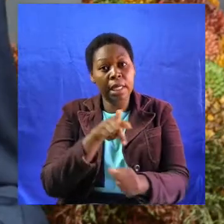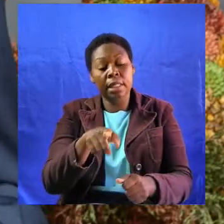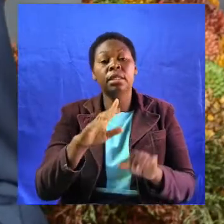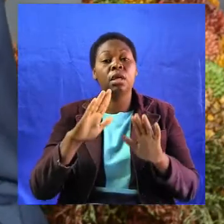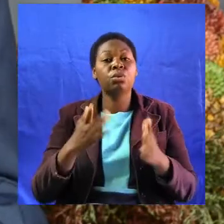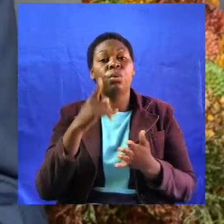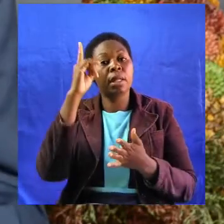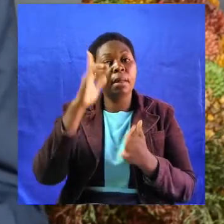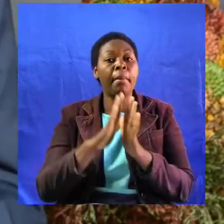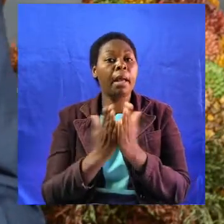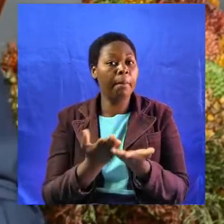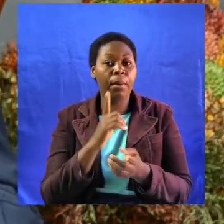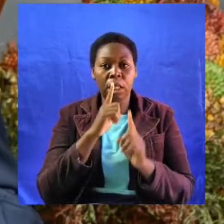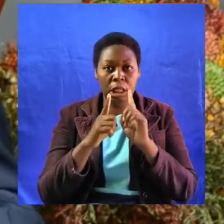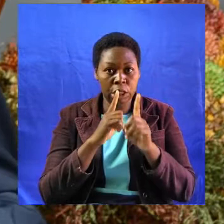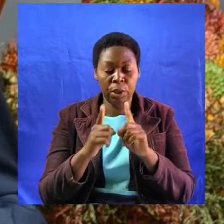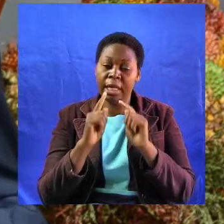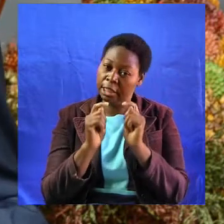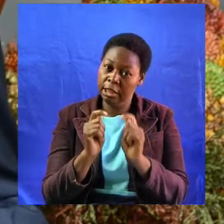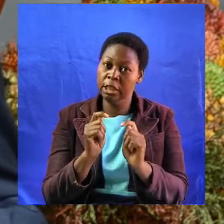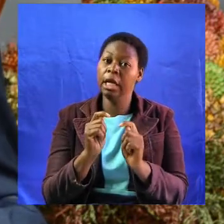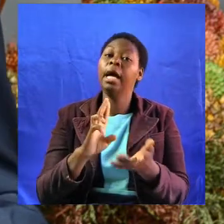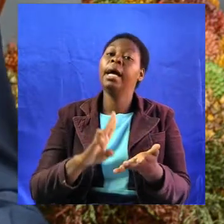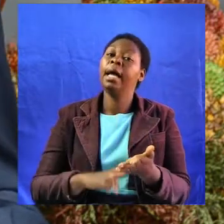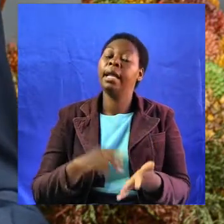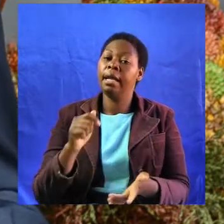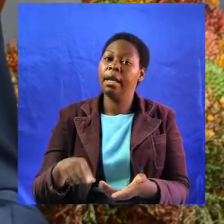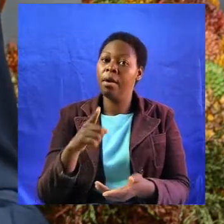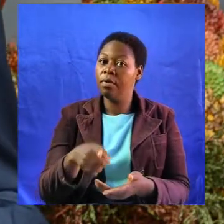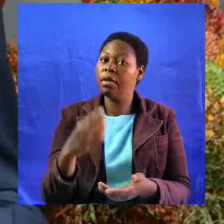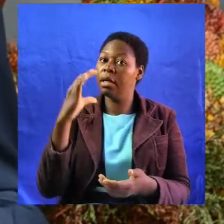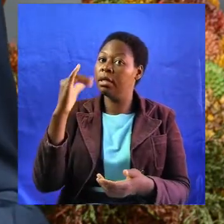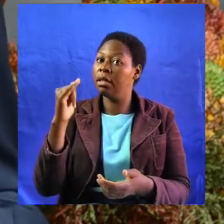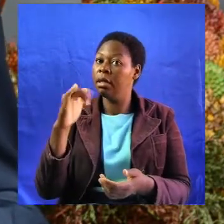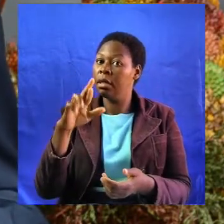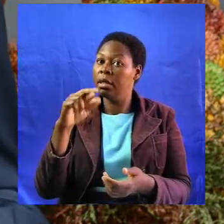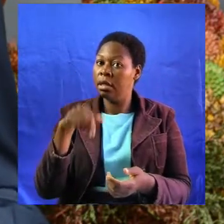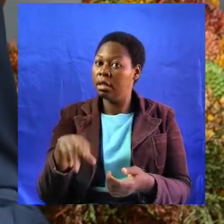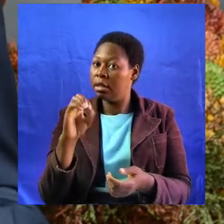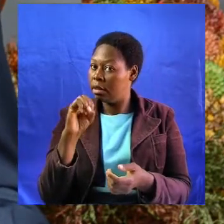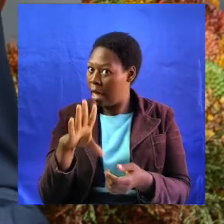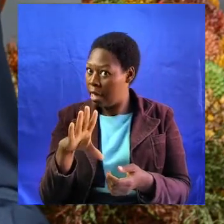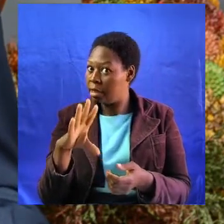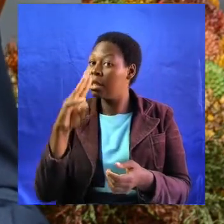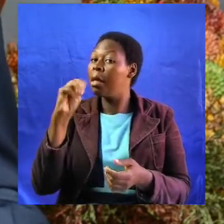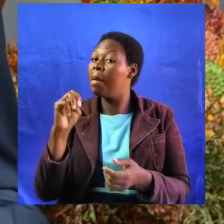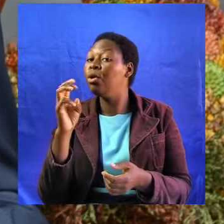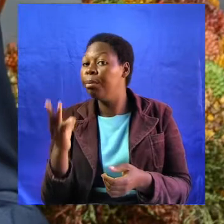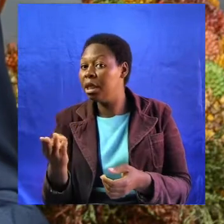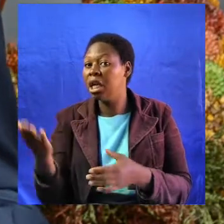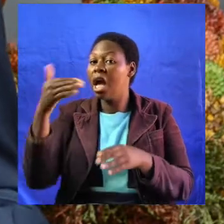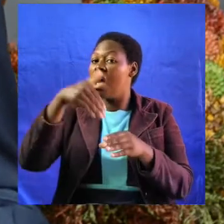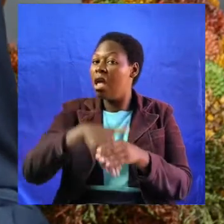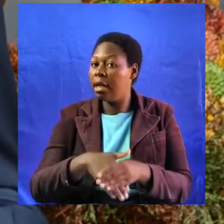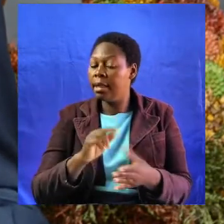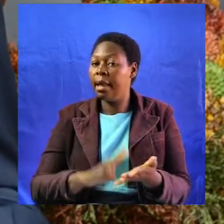Bhaibheri. Zvekuti vana Cyrus vakapinda. Ivo vakatodhakwa chero magadha aifanira kugadha tumagedhe